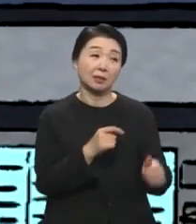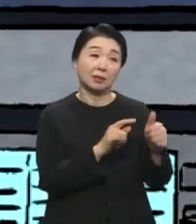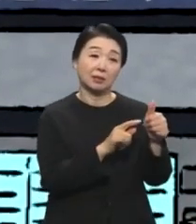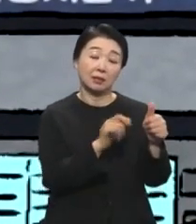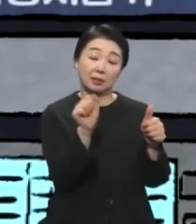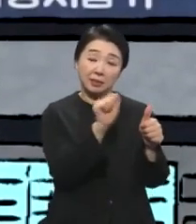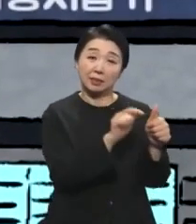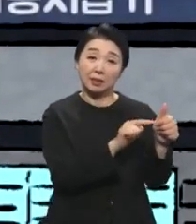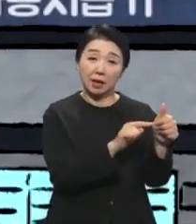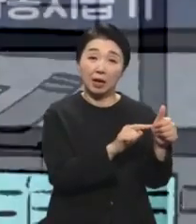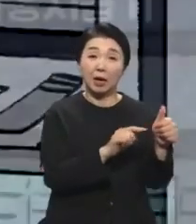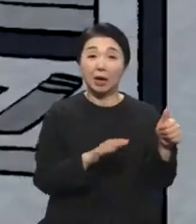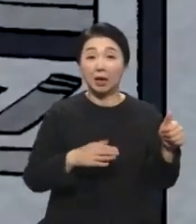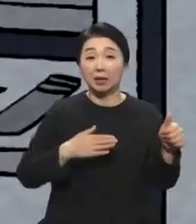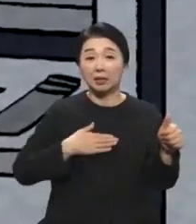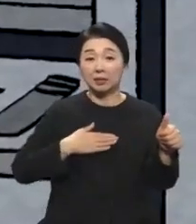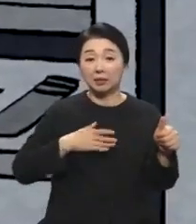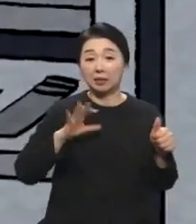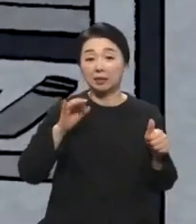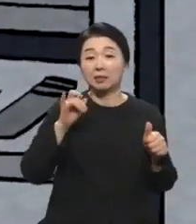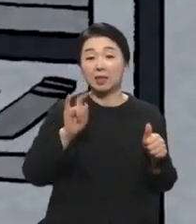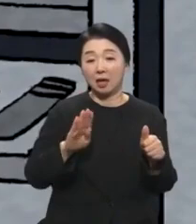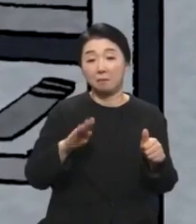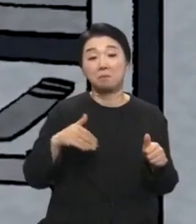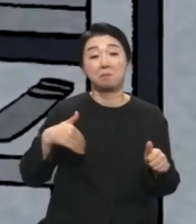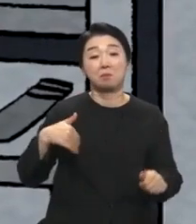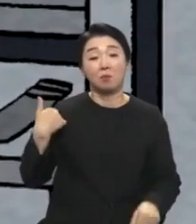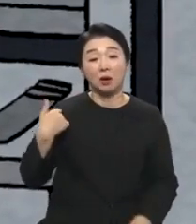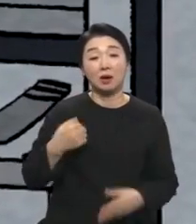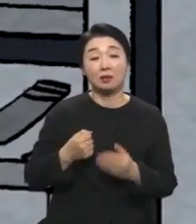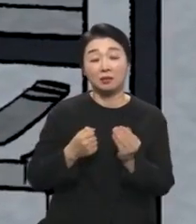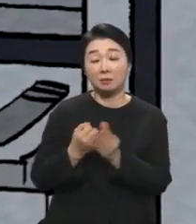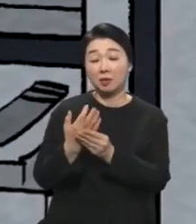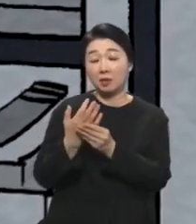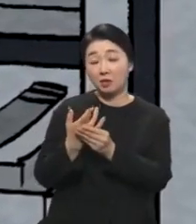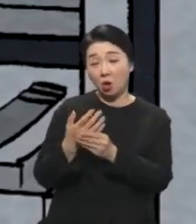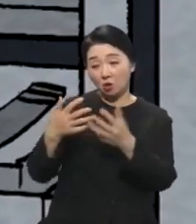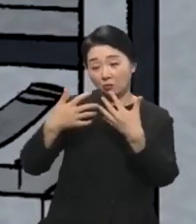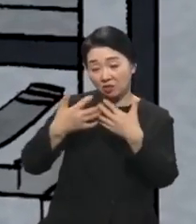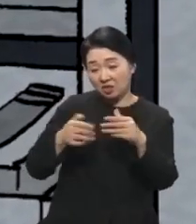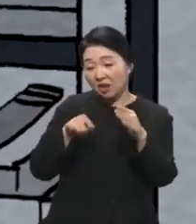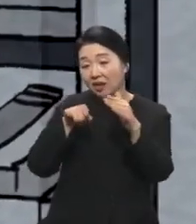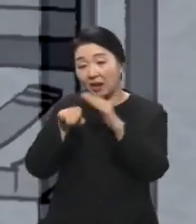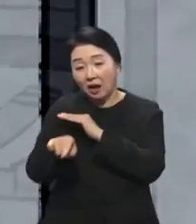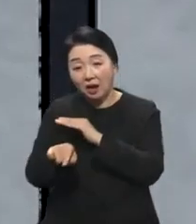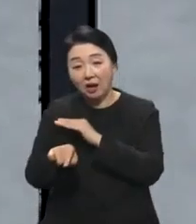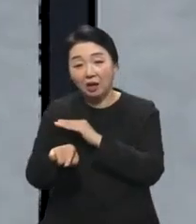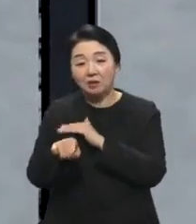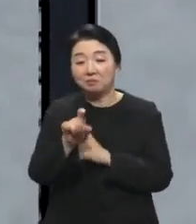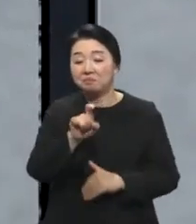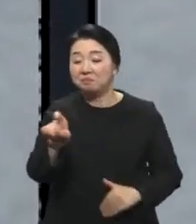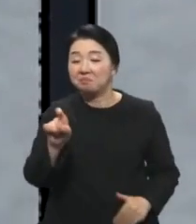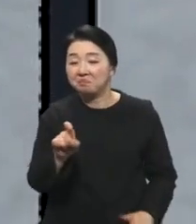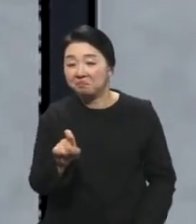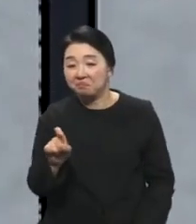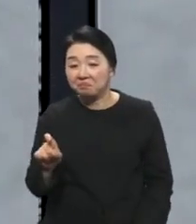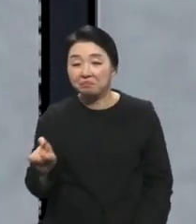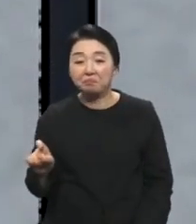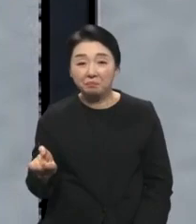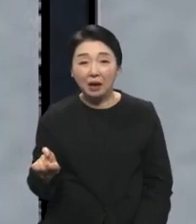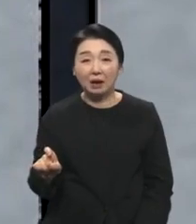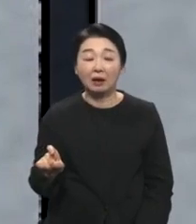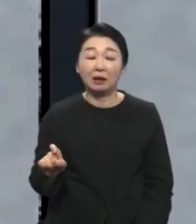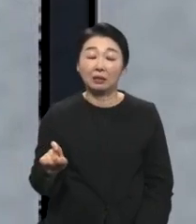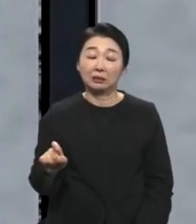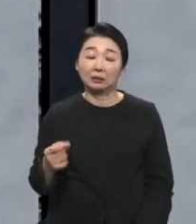이제 기사님이 뭐 어 저는 앱 할 줄 모르는데 뭐 이렇게 하니까 현금 인출기를 같이 간 거죠 자 그리고 나서 다시